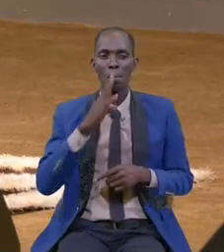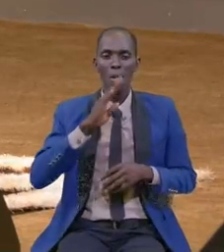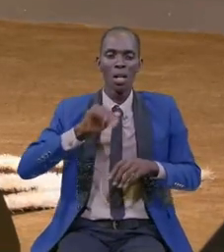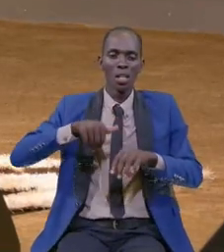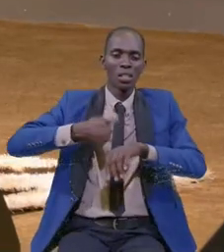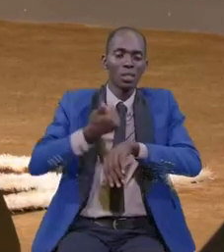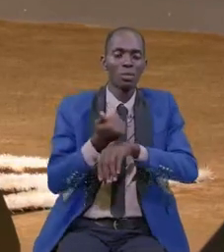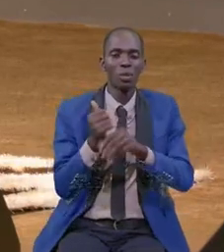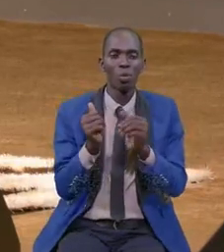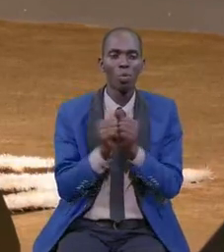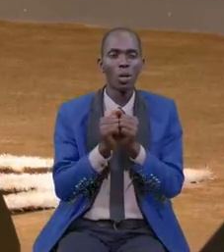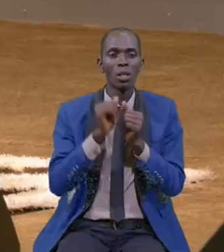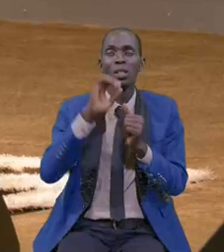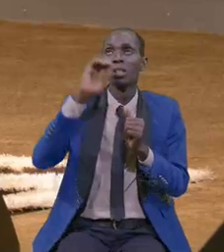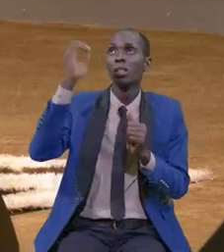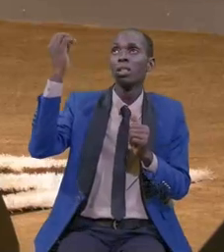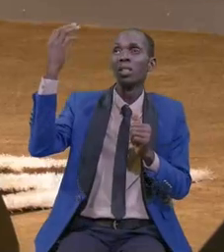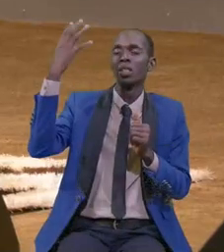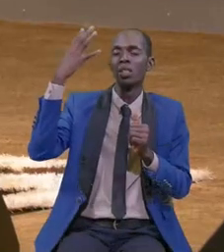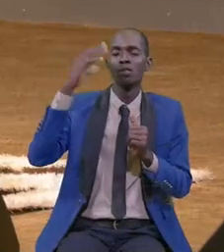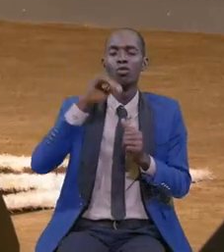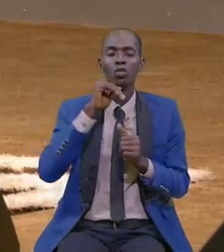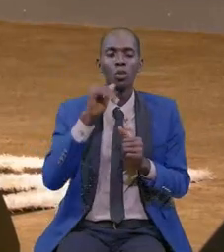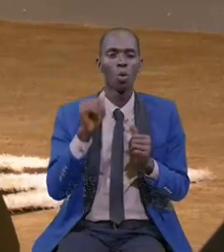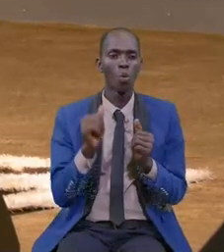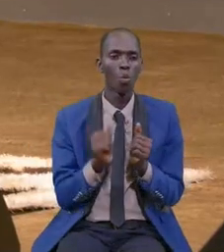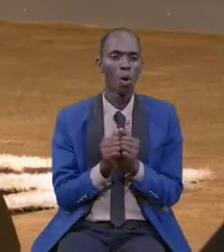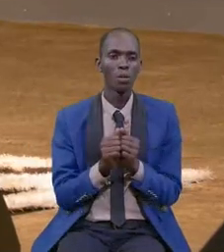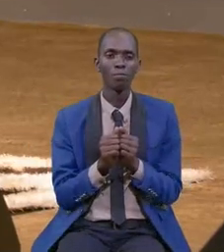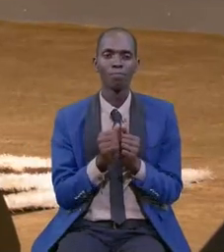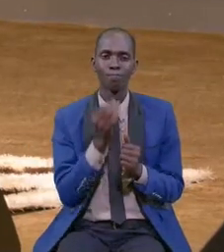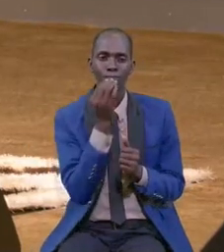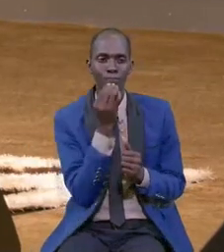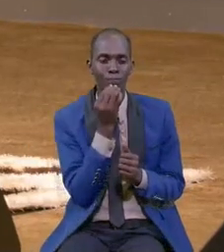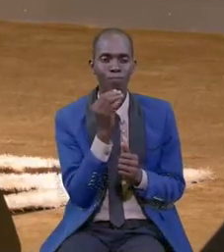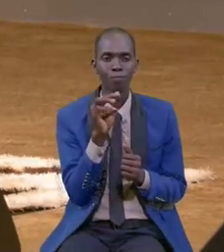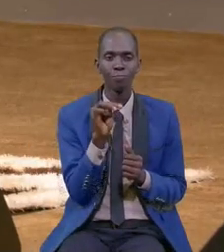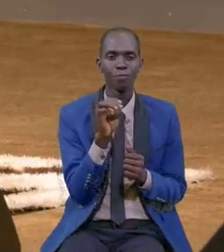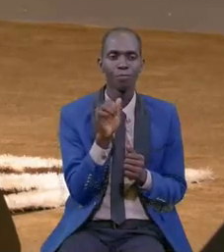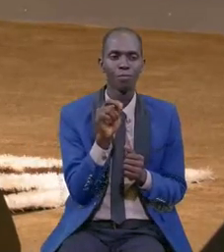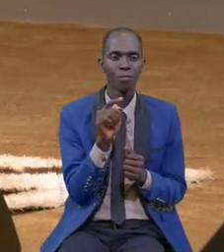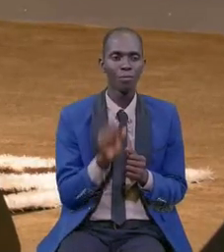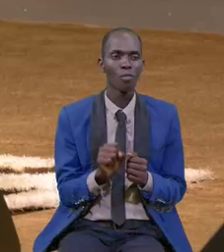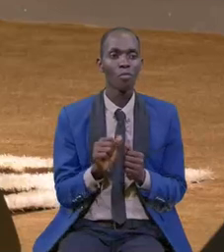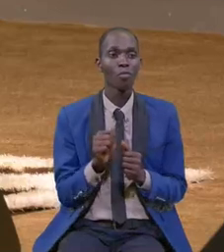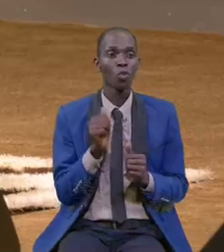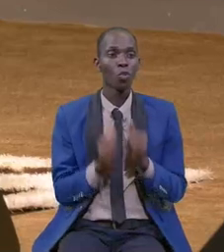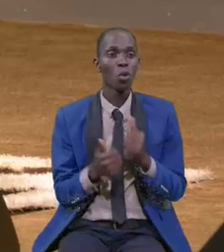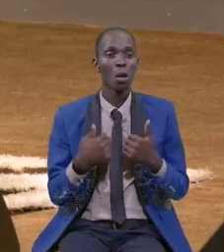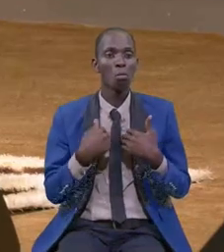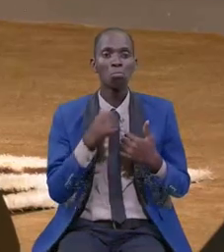grâce et non par des aliments qui n'ont servi de